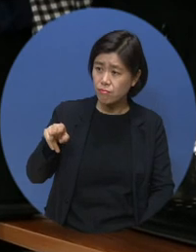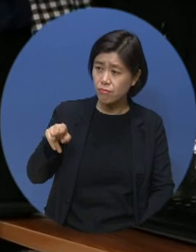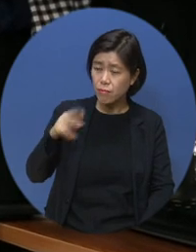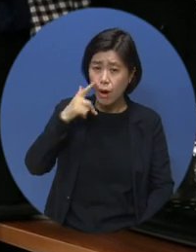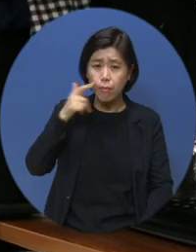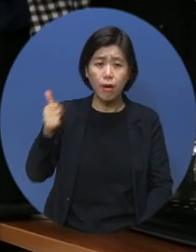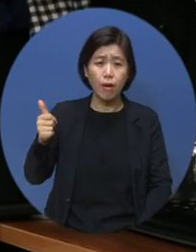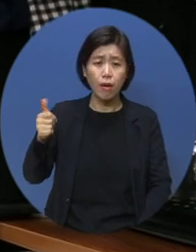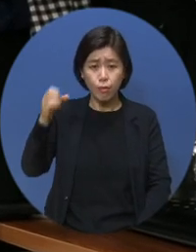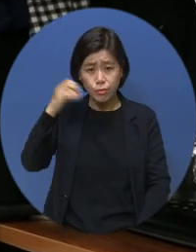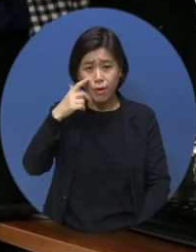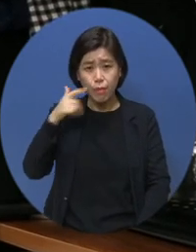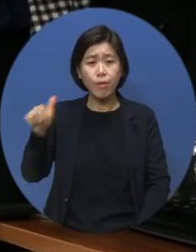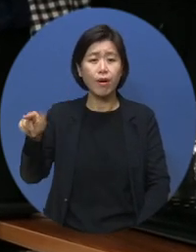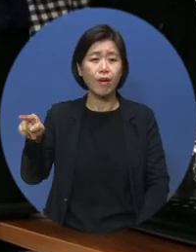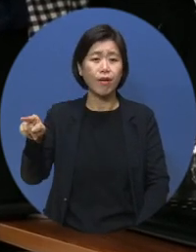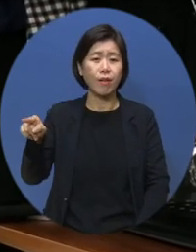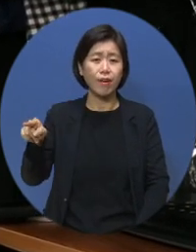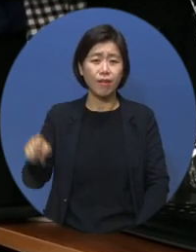거지